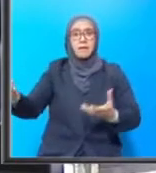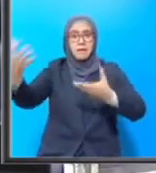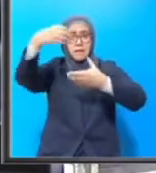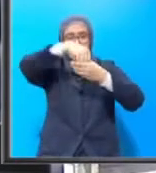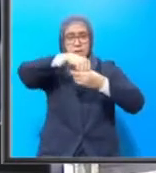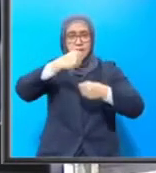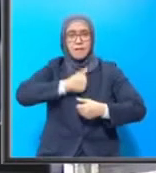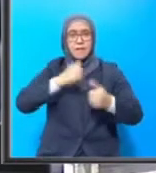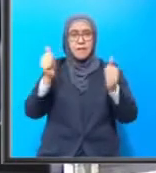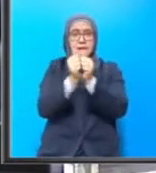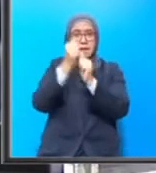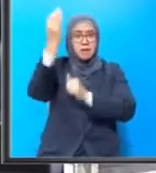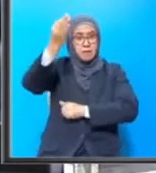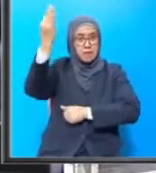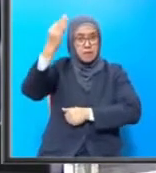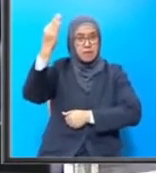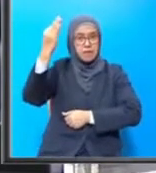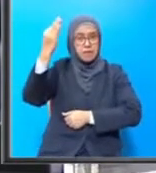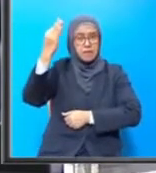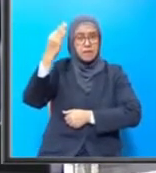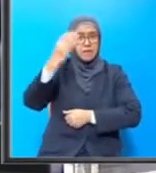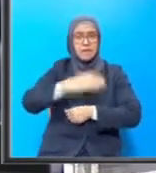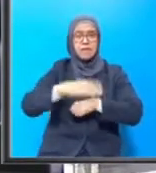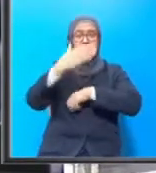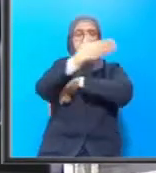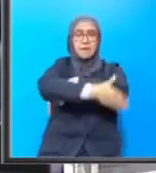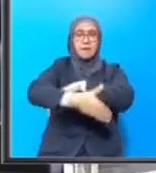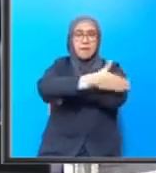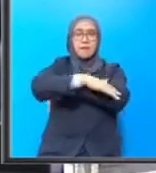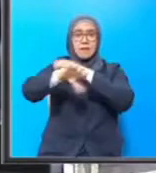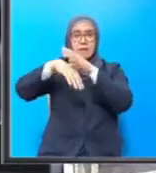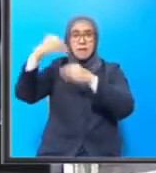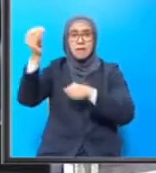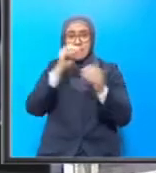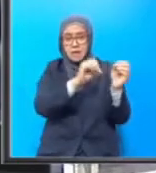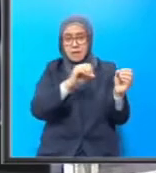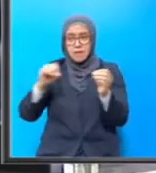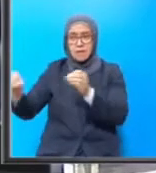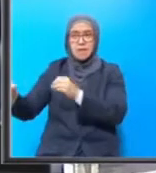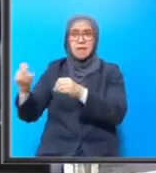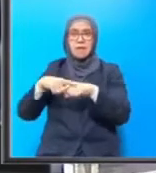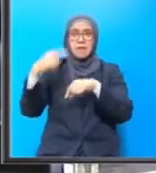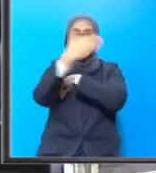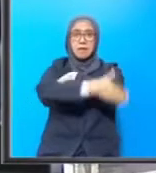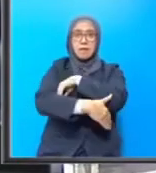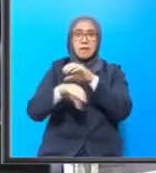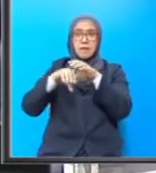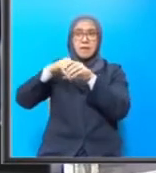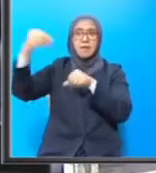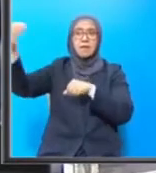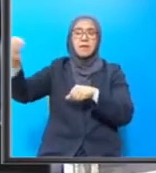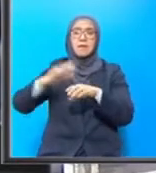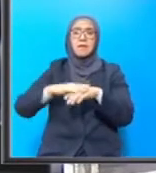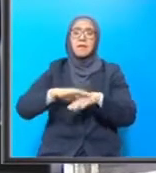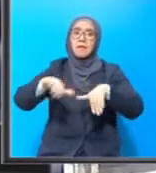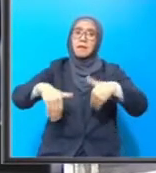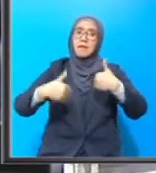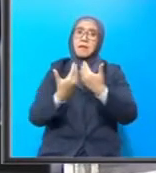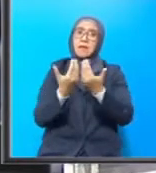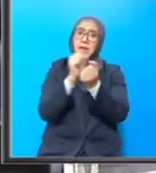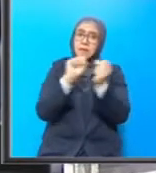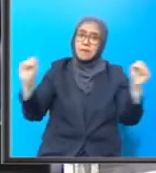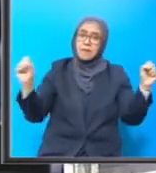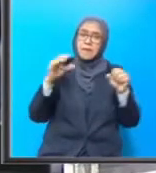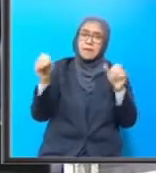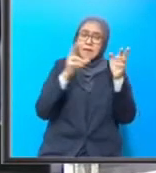diri dengan forum darah ke negara-negara luwak yang dianjurkan oleh negara World Sejauh manakah persiapan